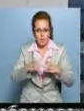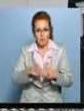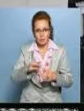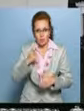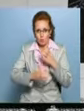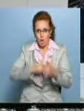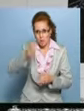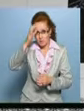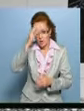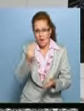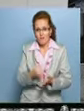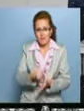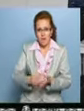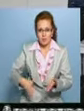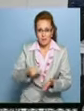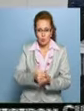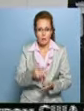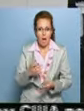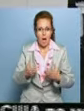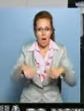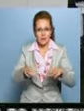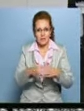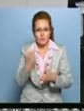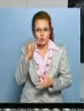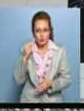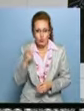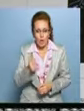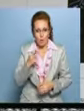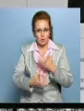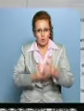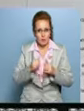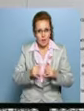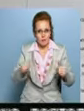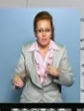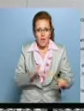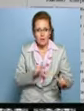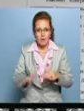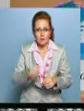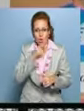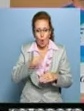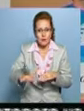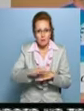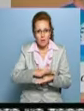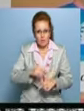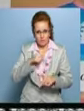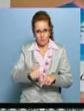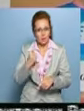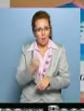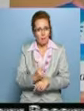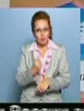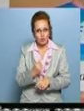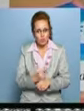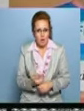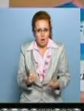образованию финансируется агентством США По международному развитию деятельность которого на территории России запрещена эксперты сегодня и вовсе